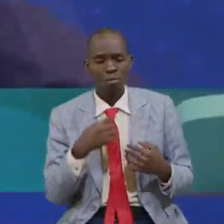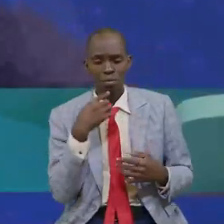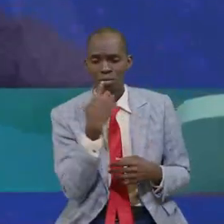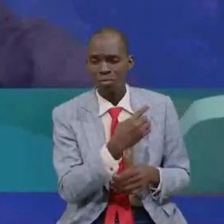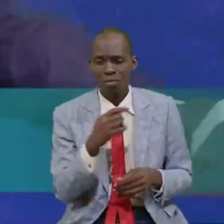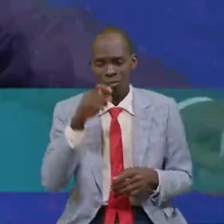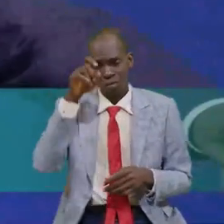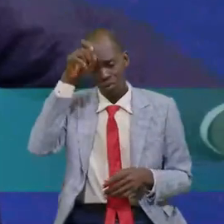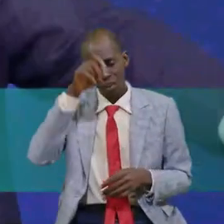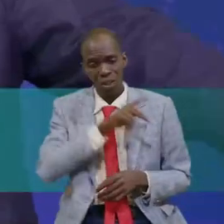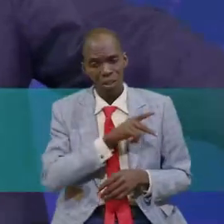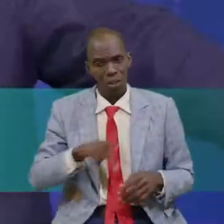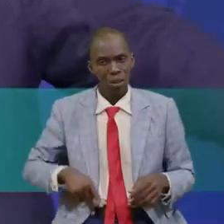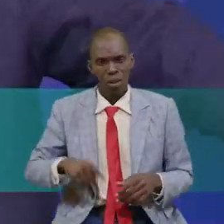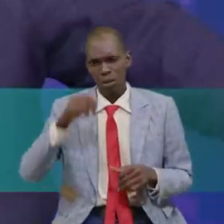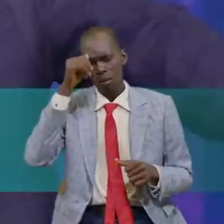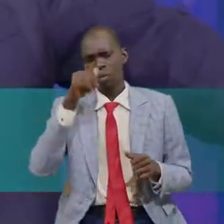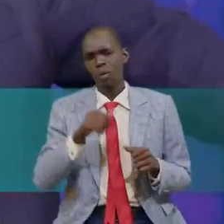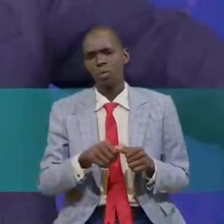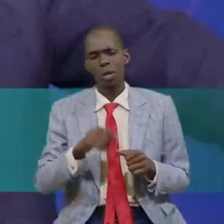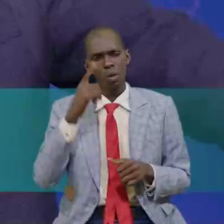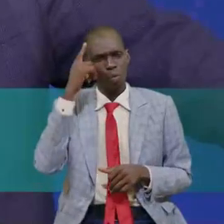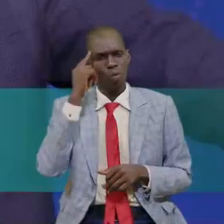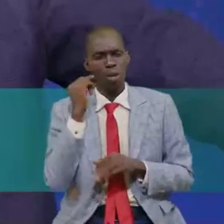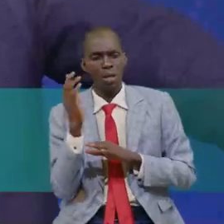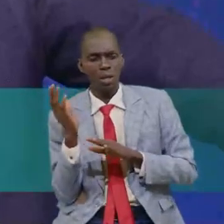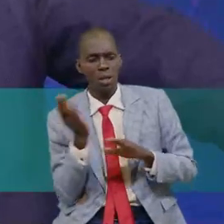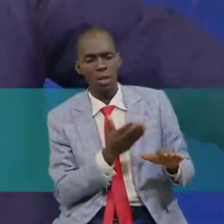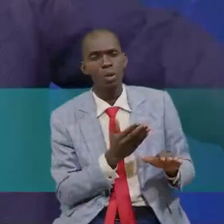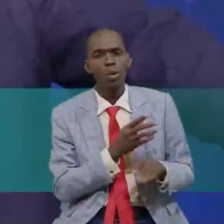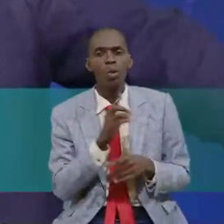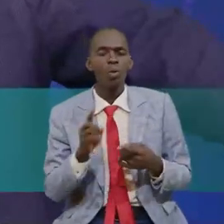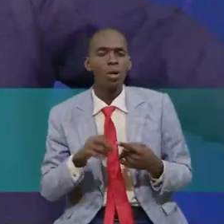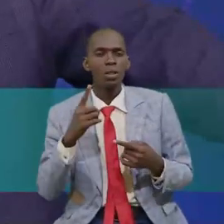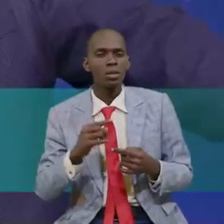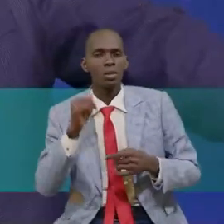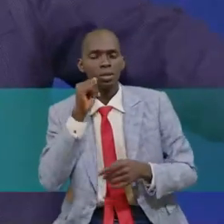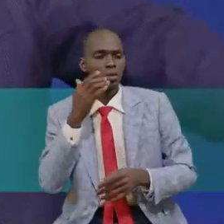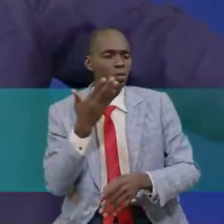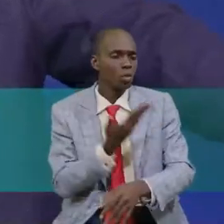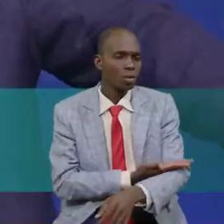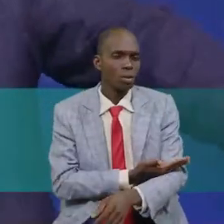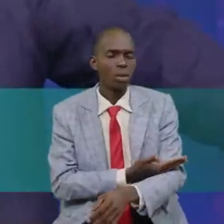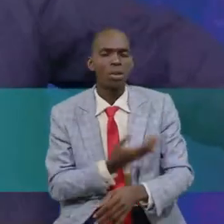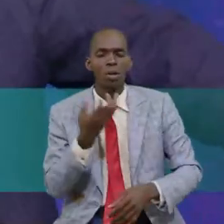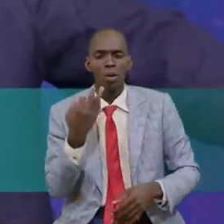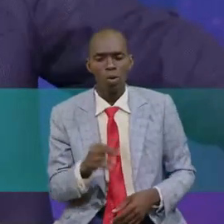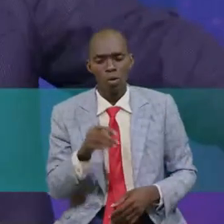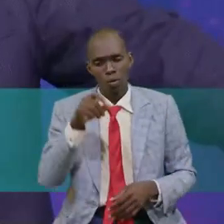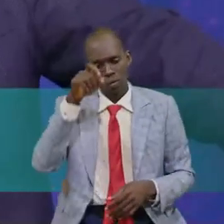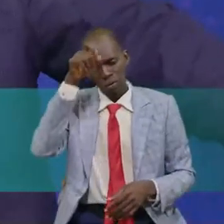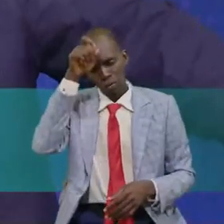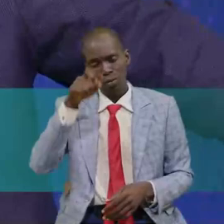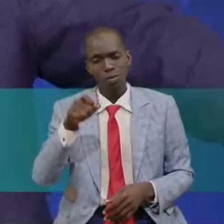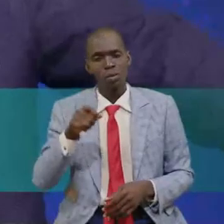apparaître devant Pharaon, rappelez-vous, il a quitté quand la fille de Pharaon l'avait adopté.